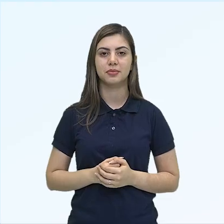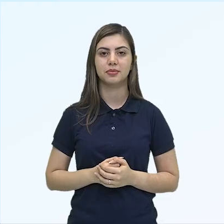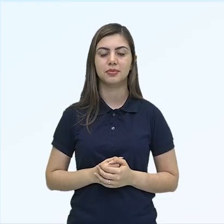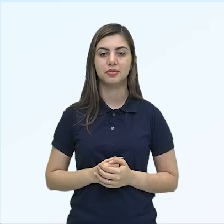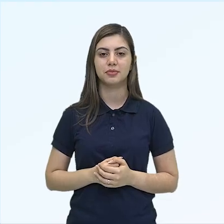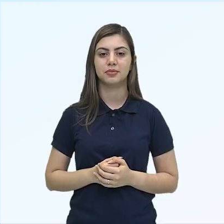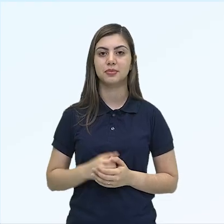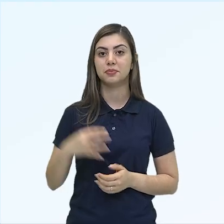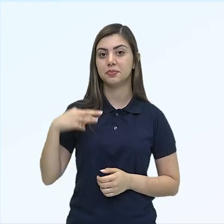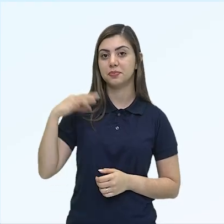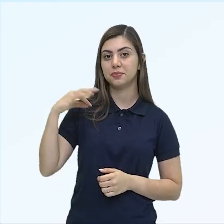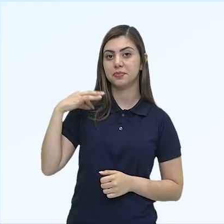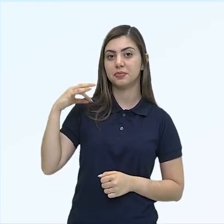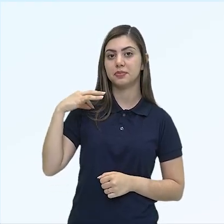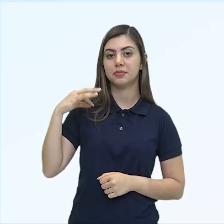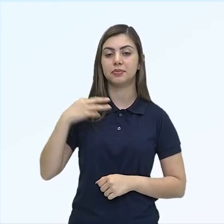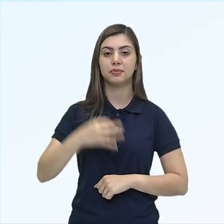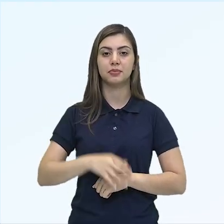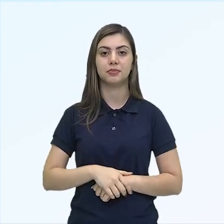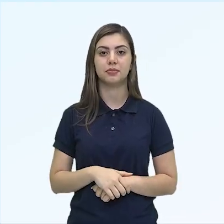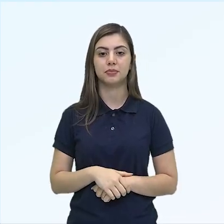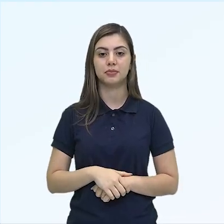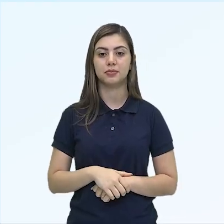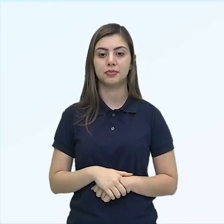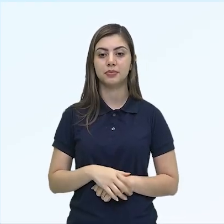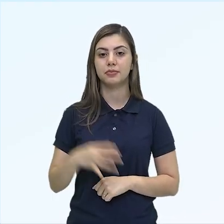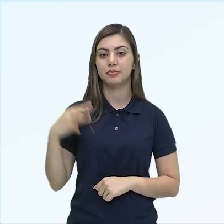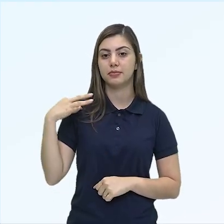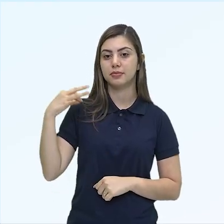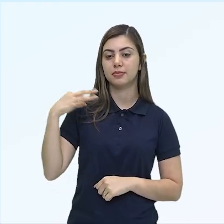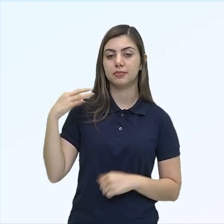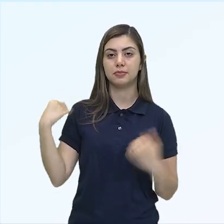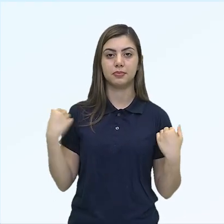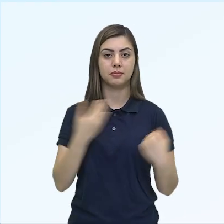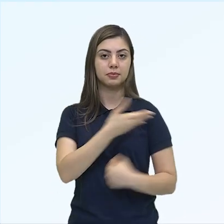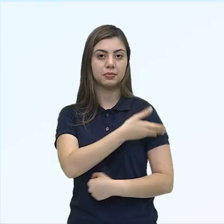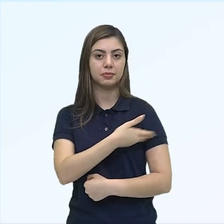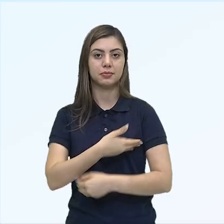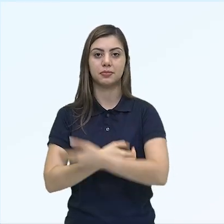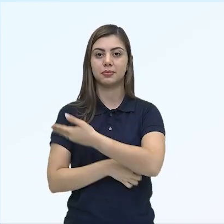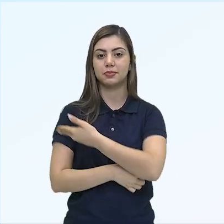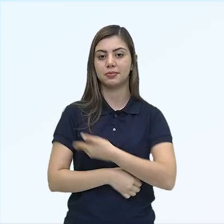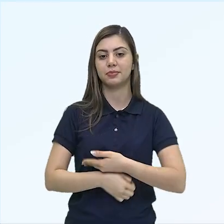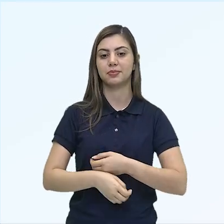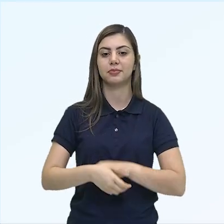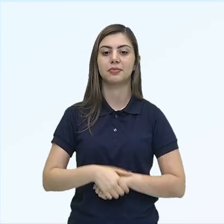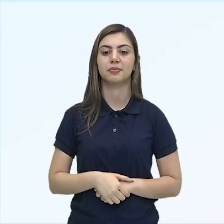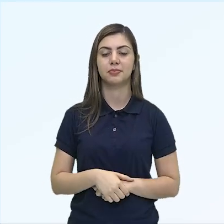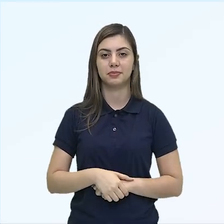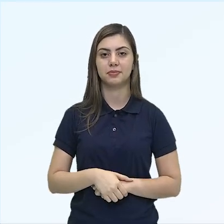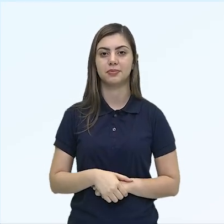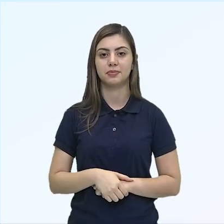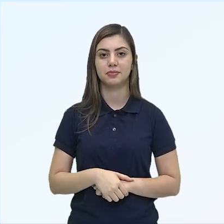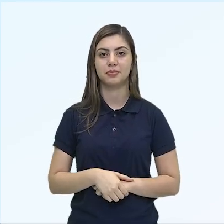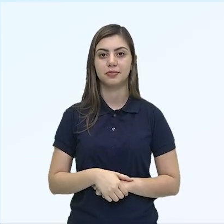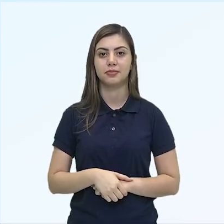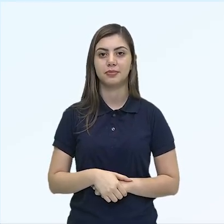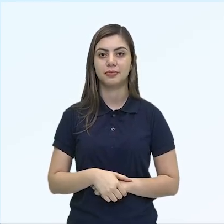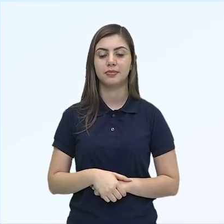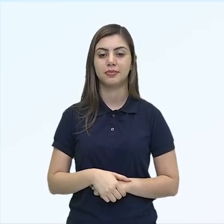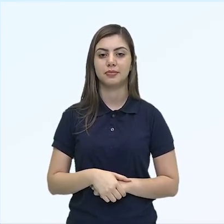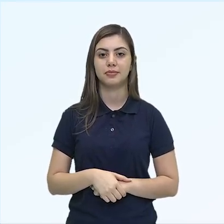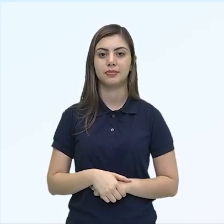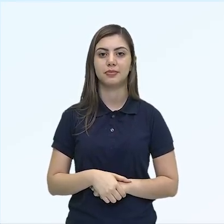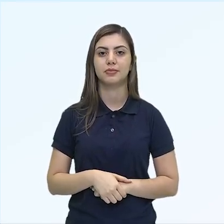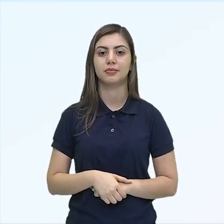T-shirt, camiseta. T-shirt, camiseta. T-shirt, camiseta.